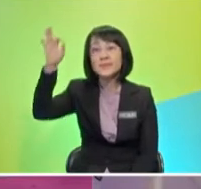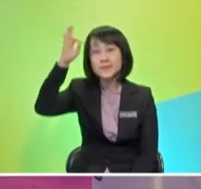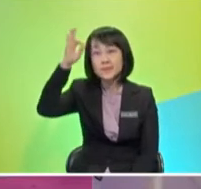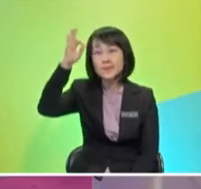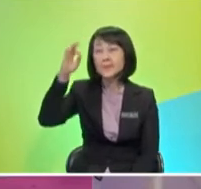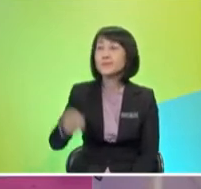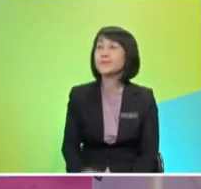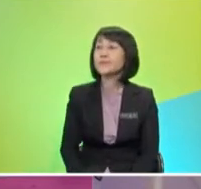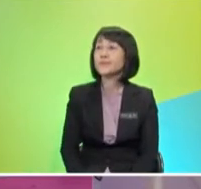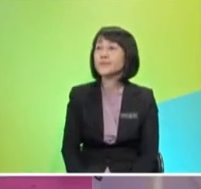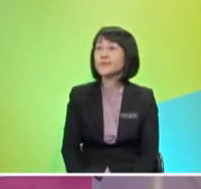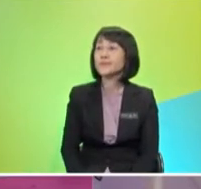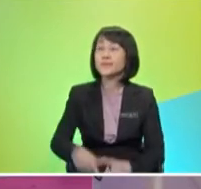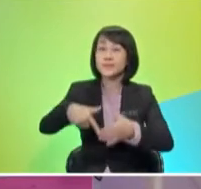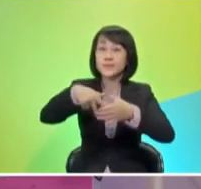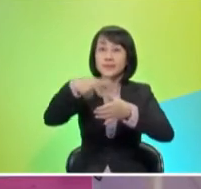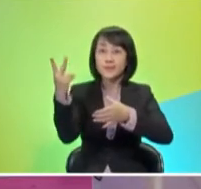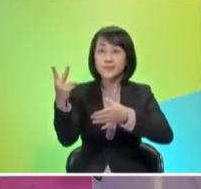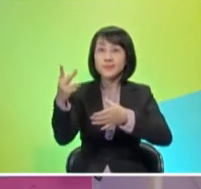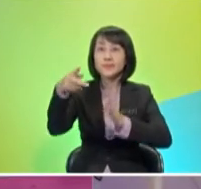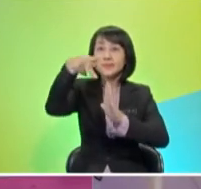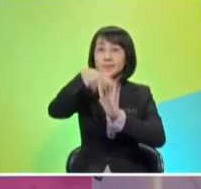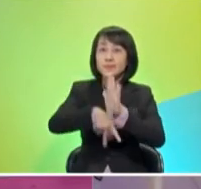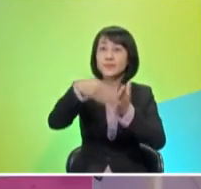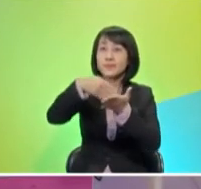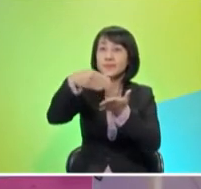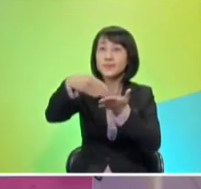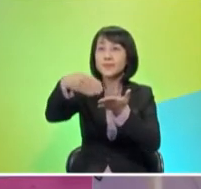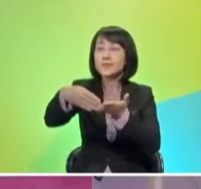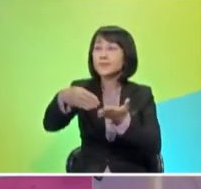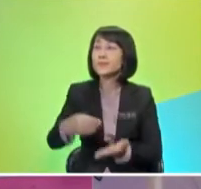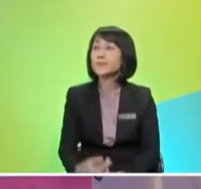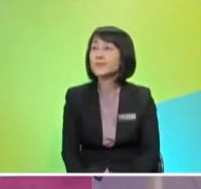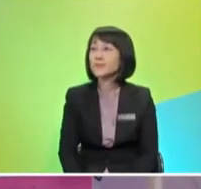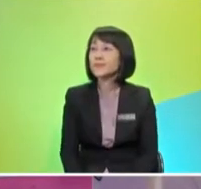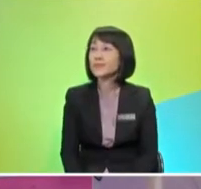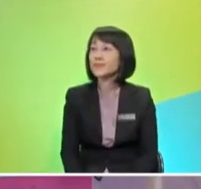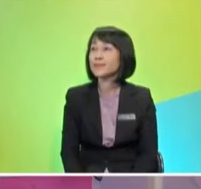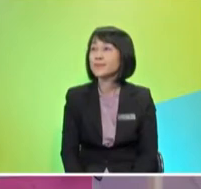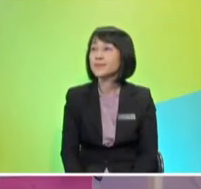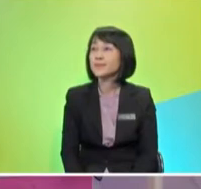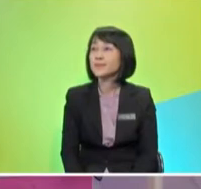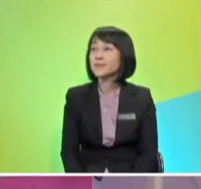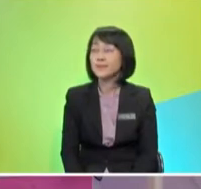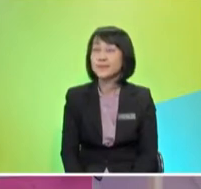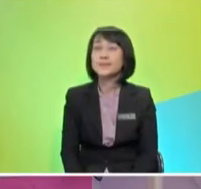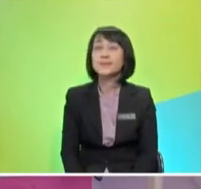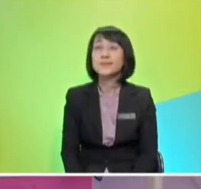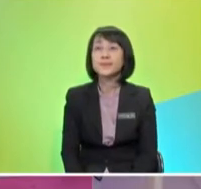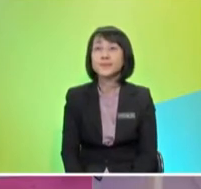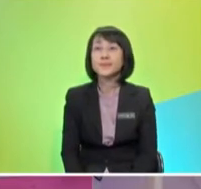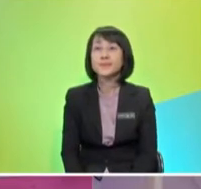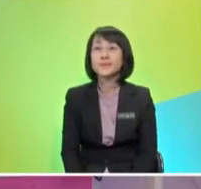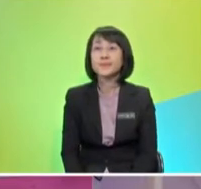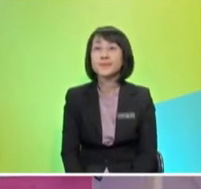Jun Kita kira sama-sama menggunakan Lego yang ada tapi kayak gua tak ada Lego Cikgu ada pembilang yang berwarna merah nih oke